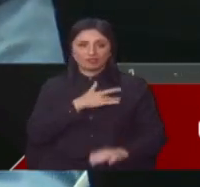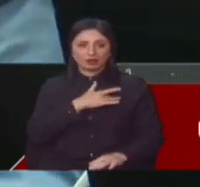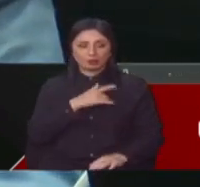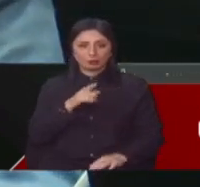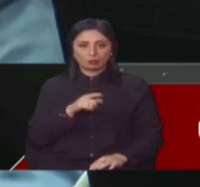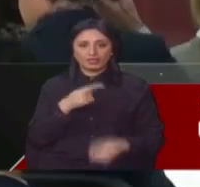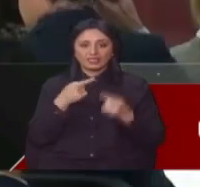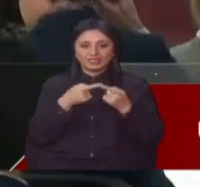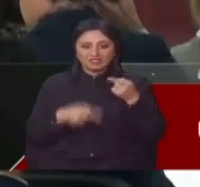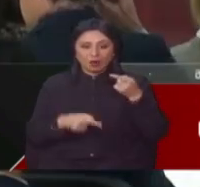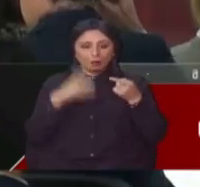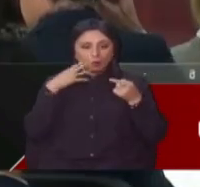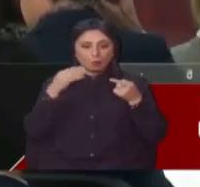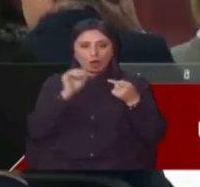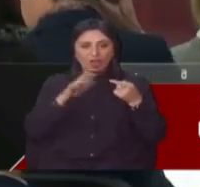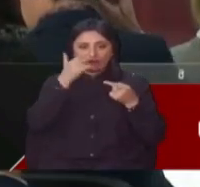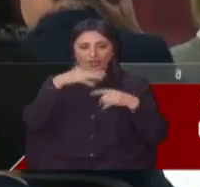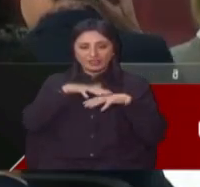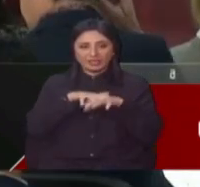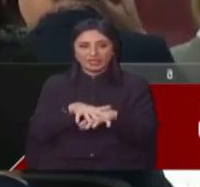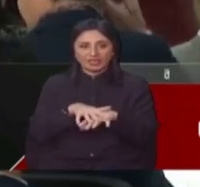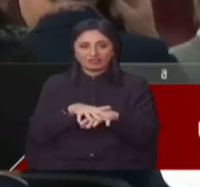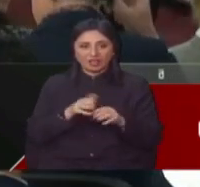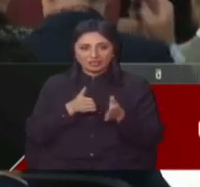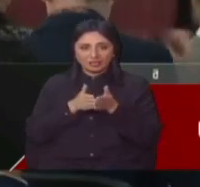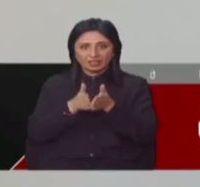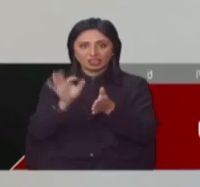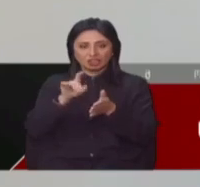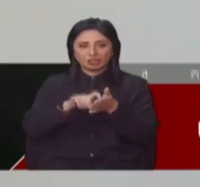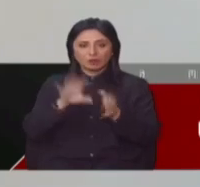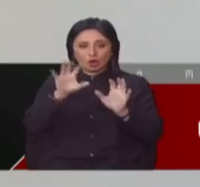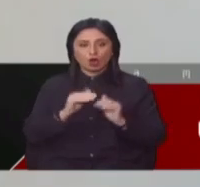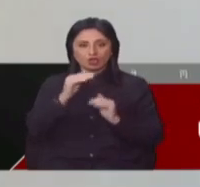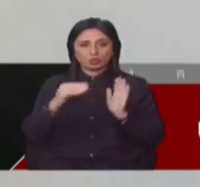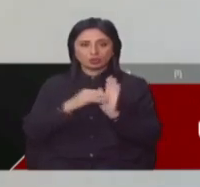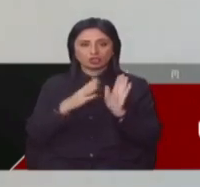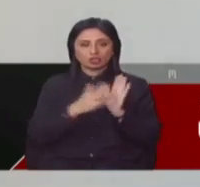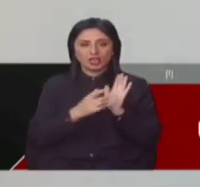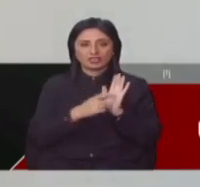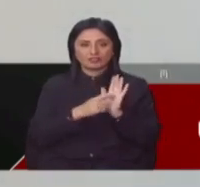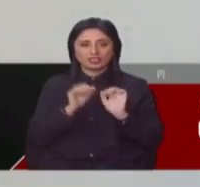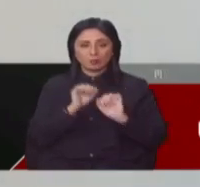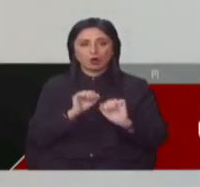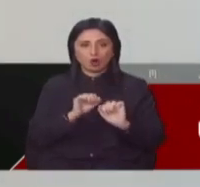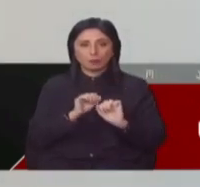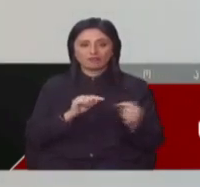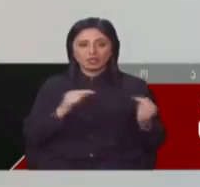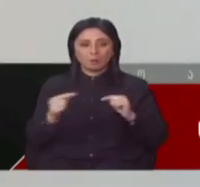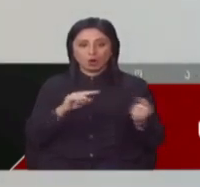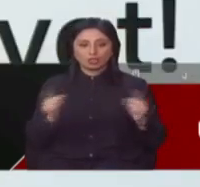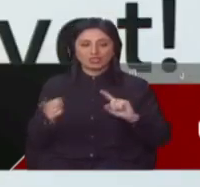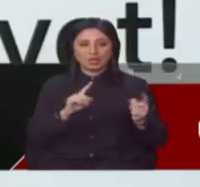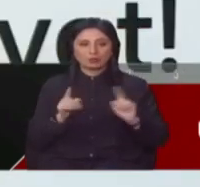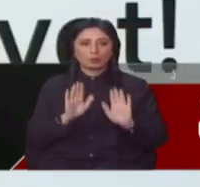ვარაუდობდა. Სხვაობა მოლდოვის ევროინტეგრაციის შეუქცევადობის შესახებ კონსტიტუციაში ჩანაწერის მომხრეთა და მოწინააღმდეგეთა